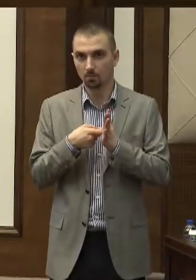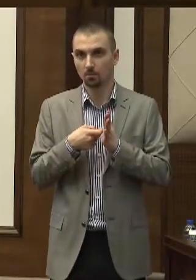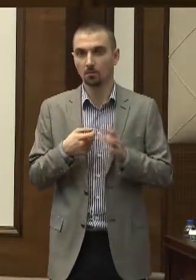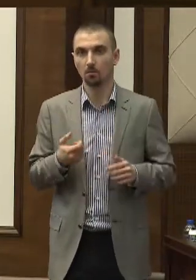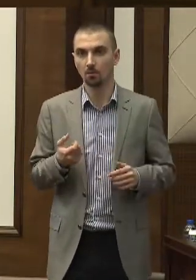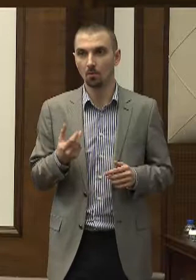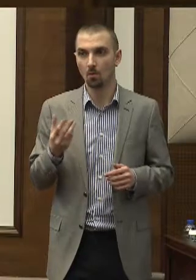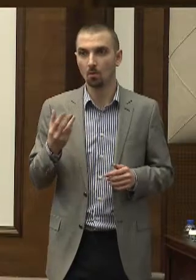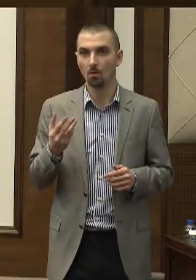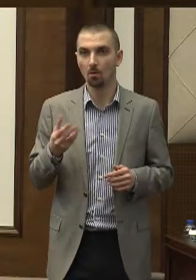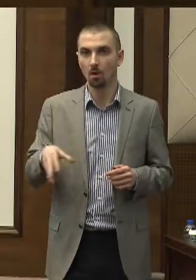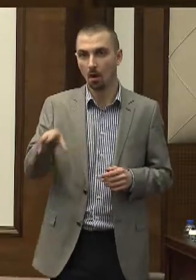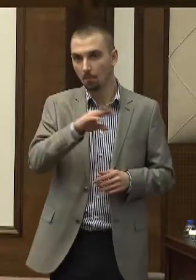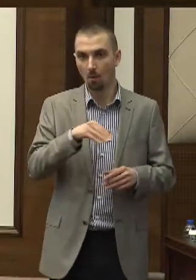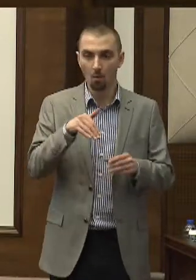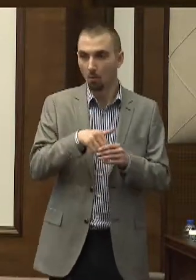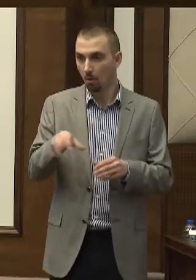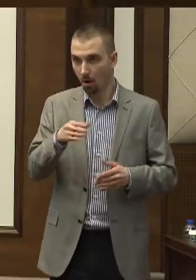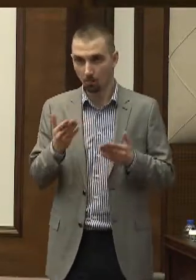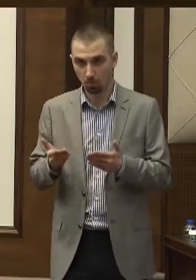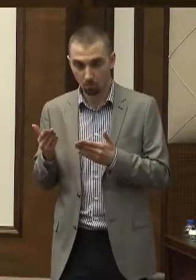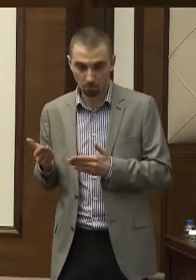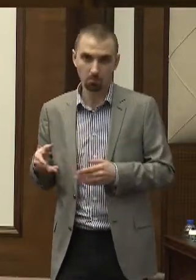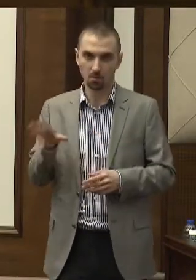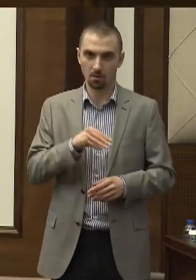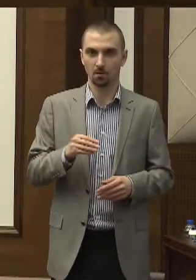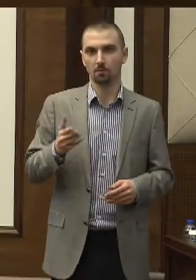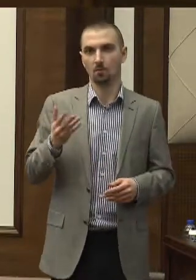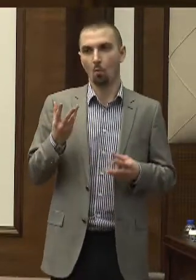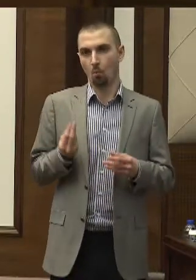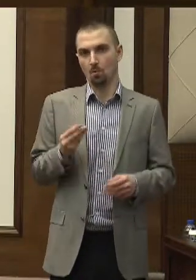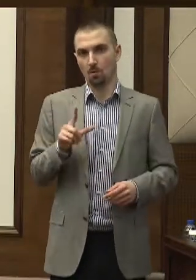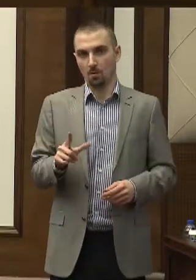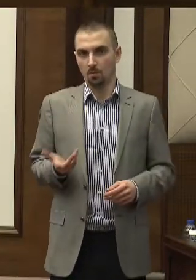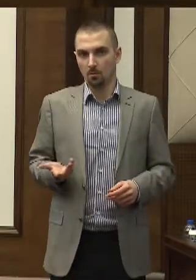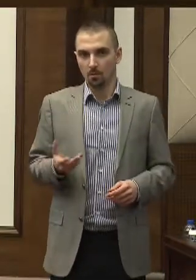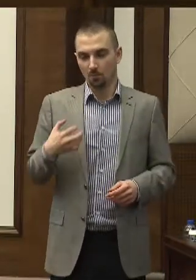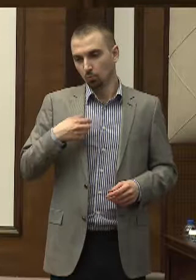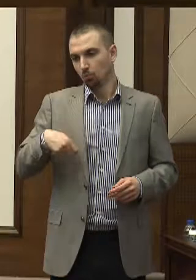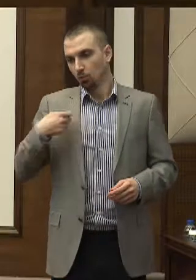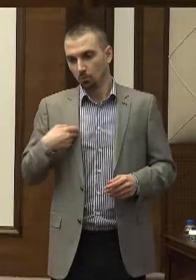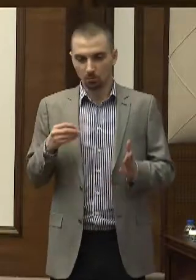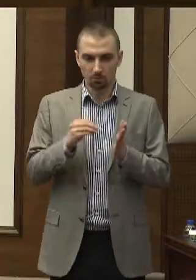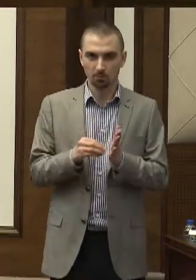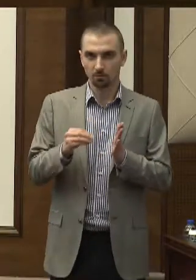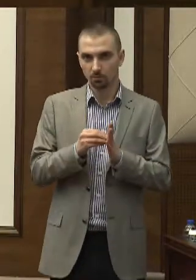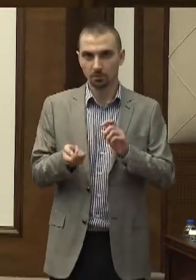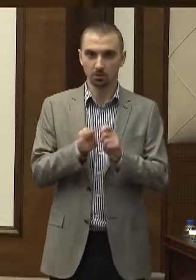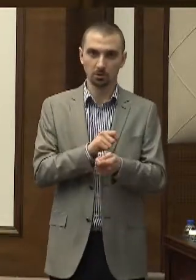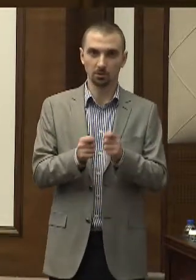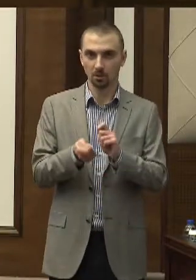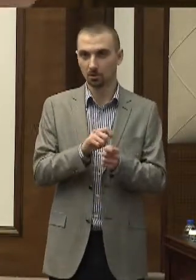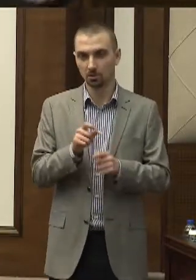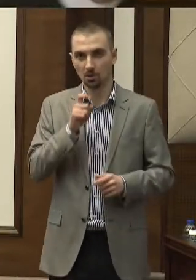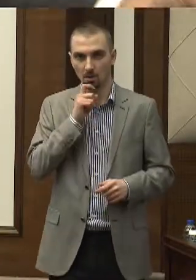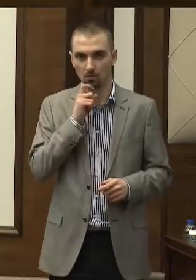çokluk sana bir zarar veriyorsa önüne numara koyarsın. Ama benim aklımın almadığı bir şey, Büyükçekmece ilçesini yazıp mahallesini